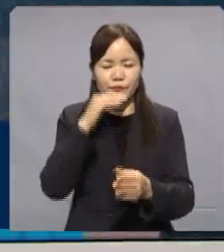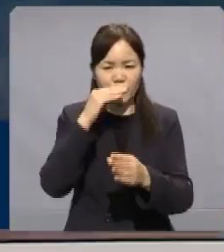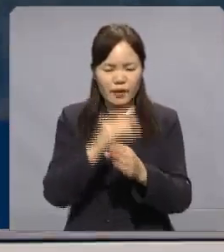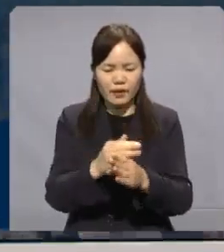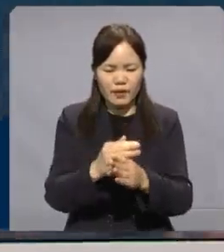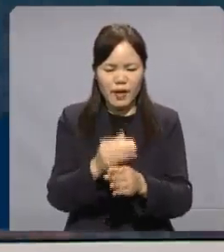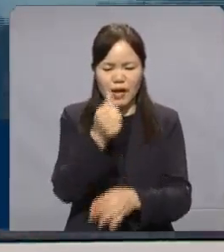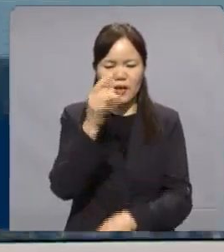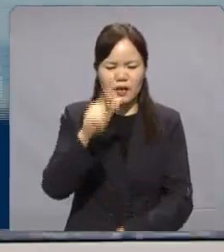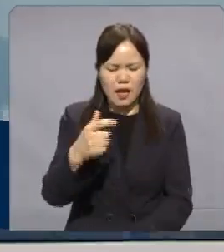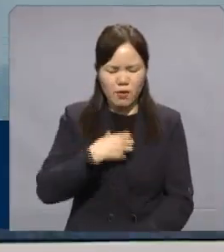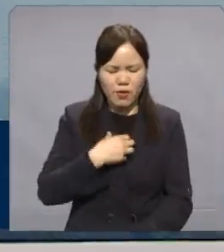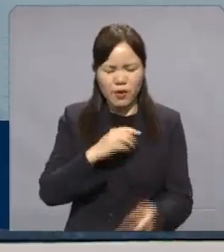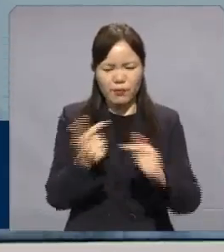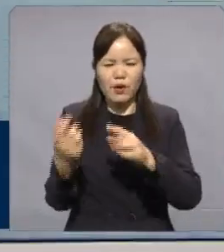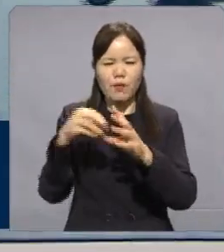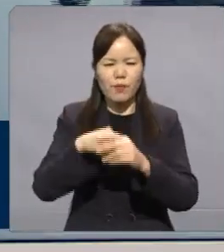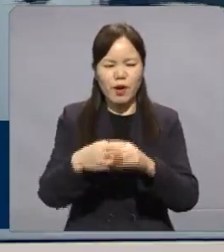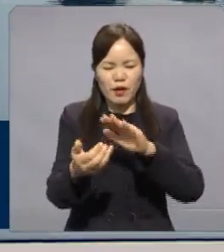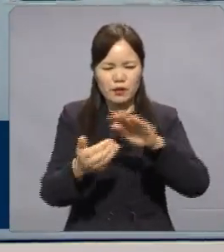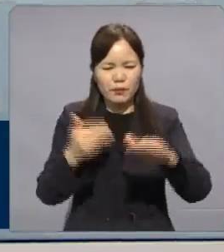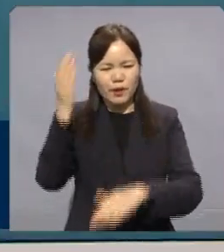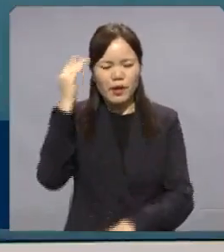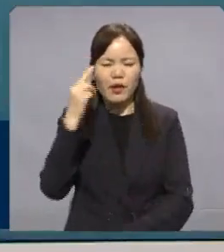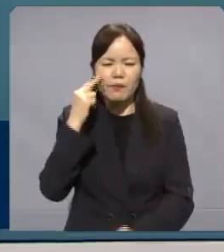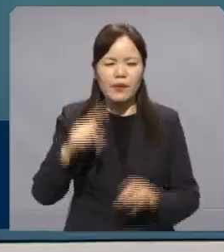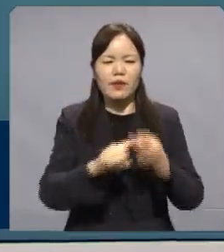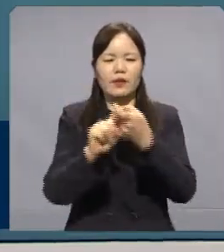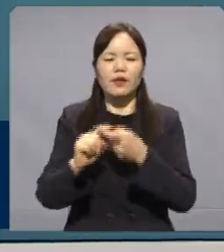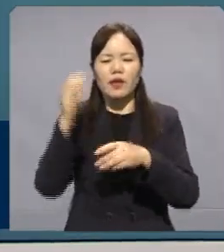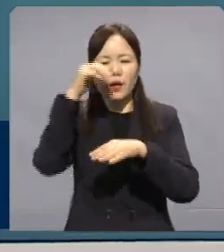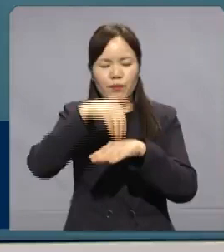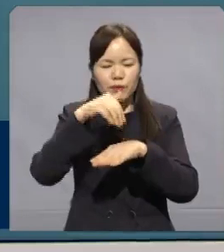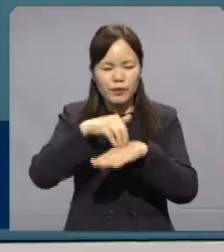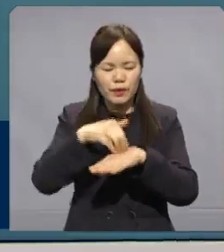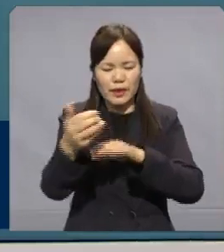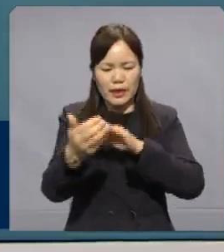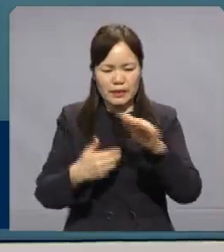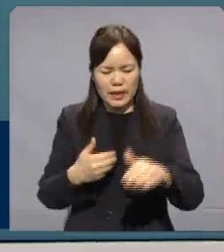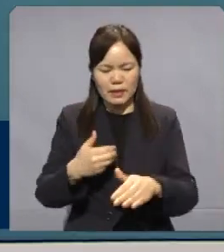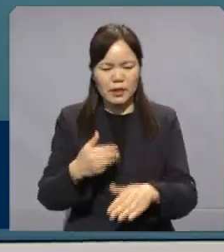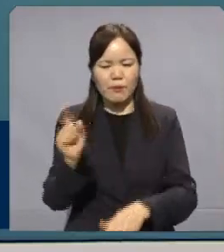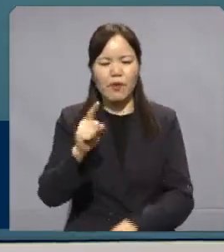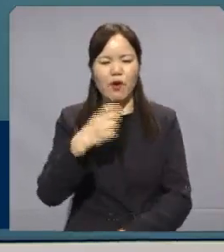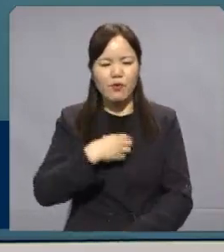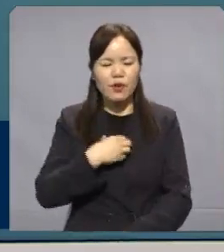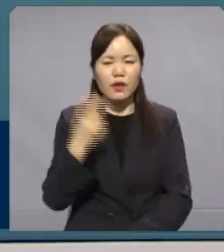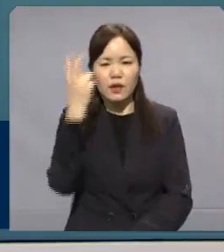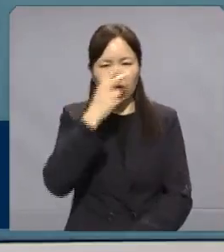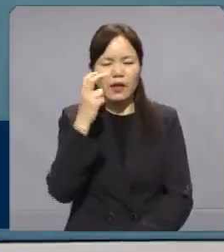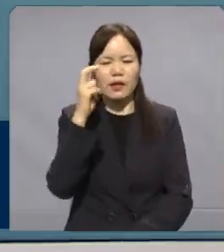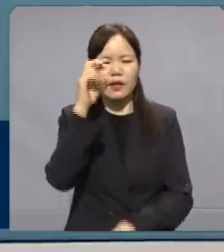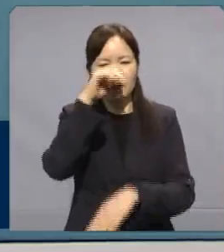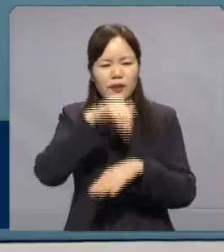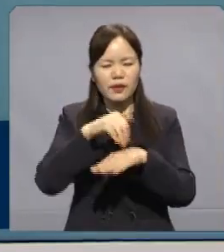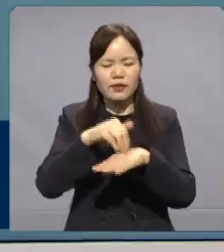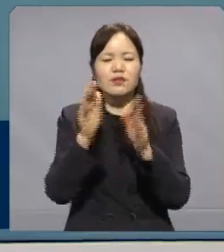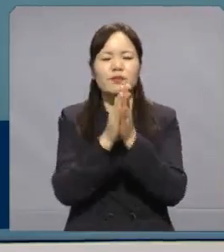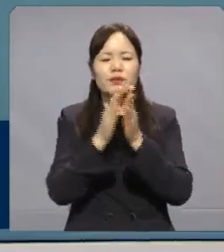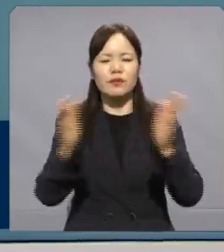북한 전술핵 위협 등을 반영한 전방기 한미연합훈련 프리덤 실드가 사전 단계인 위기관리 연습을 시작으로